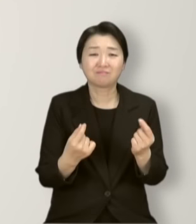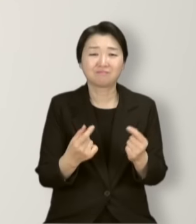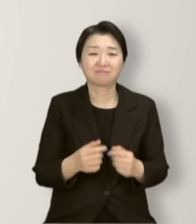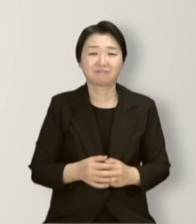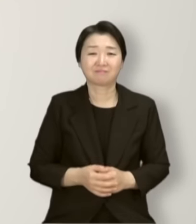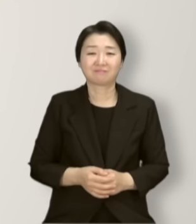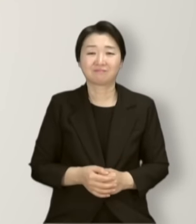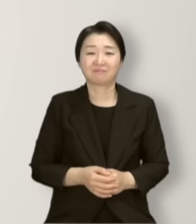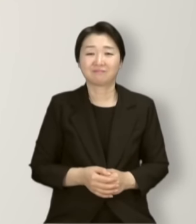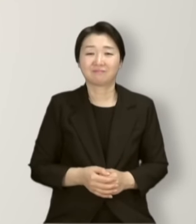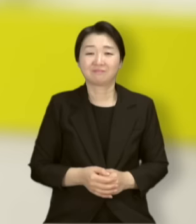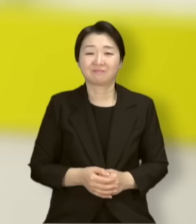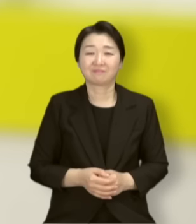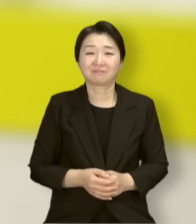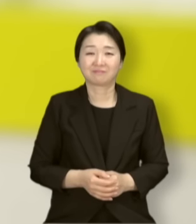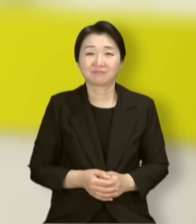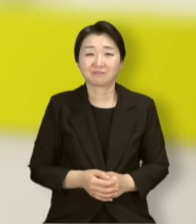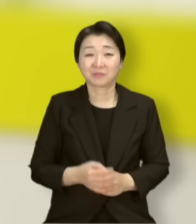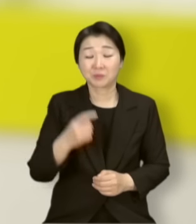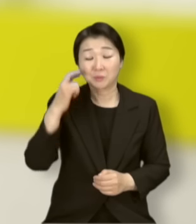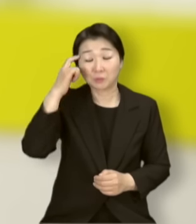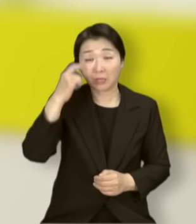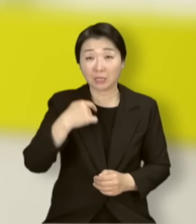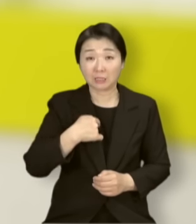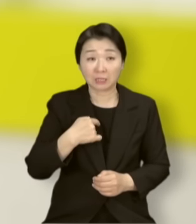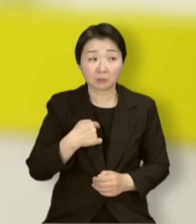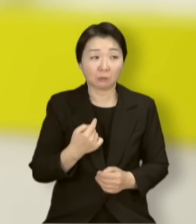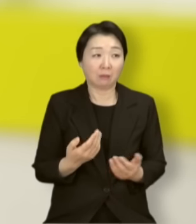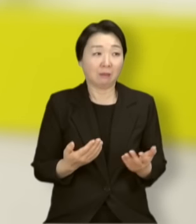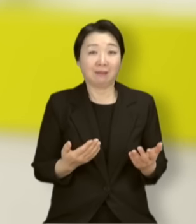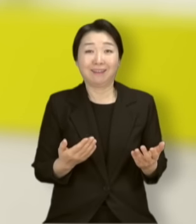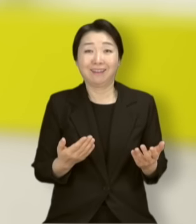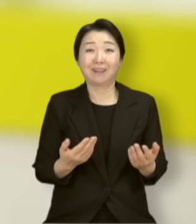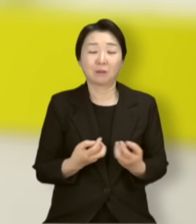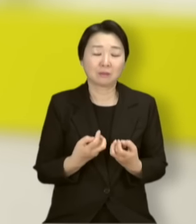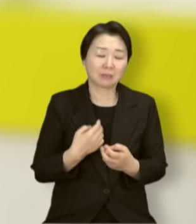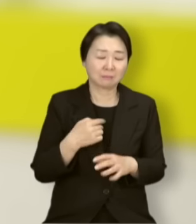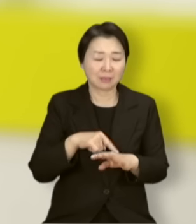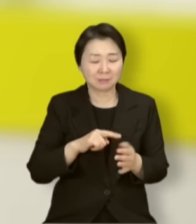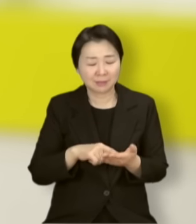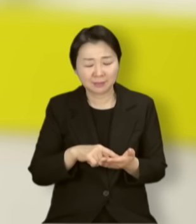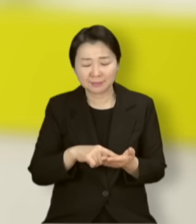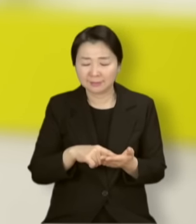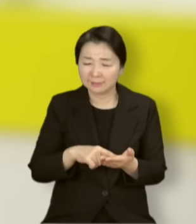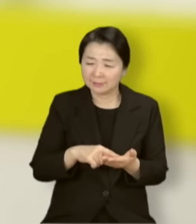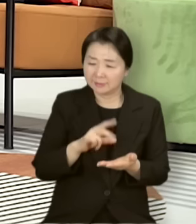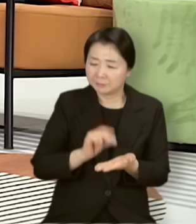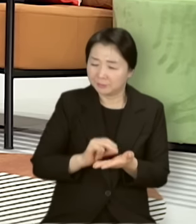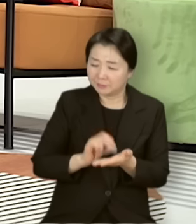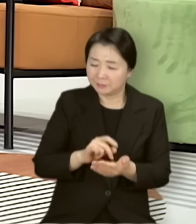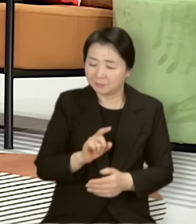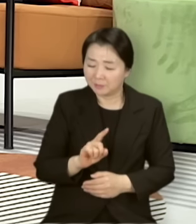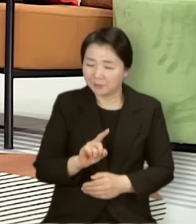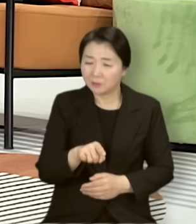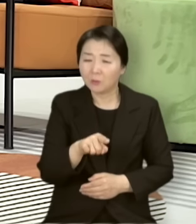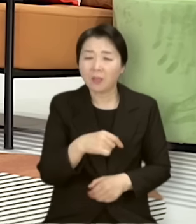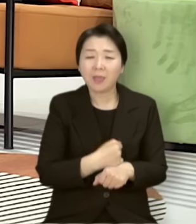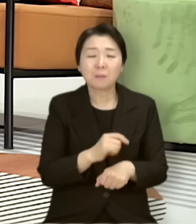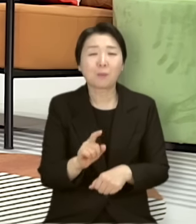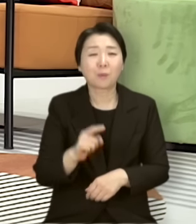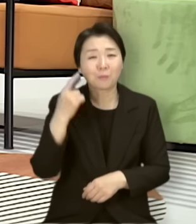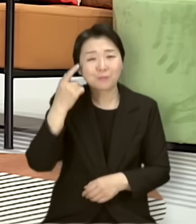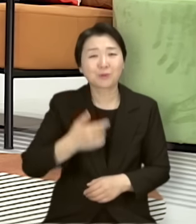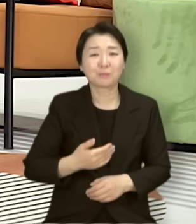예, 예. 이게 이제 저도 일이 된 거예요. 예. 제 마음속에. 아, 너는 뭐하냐? 첫째